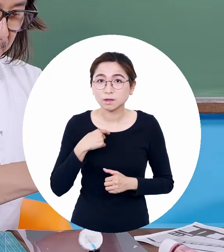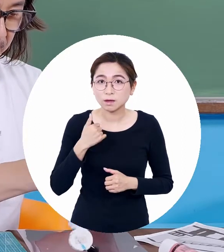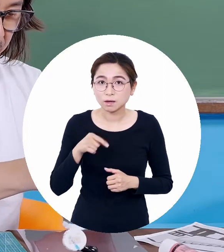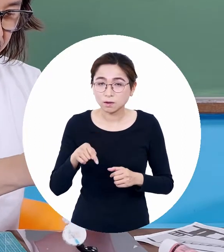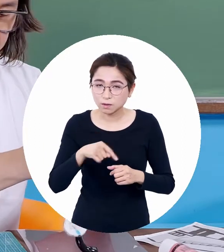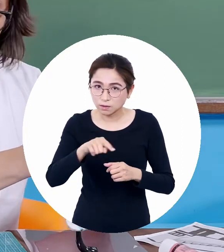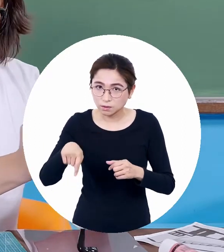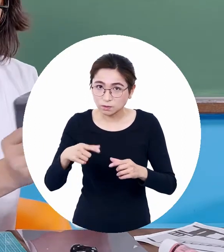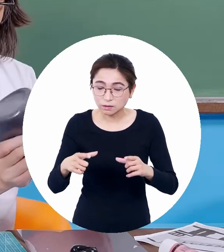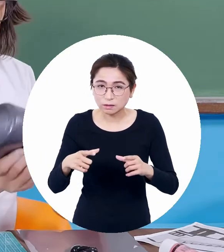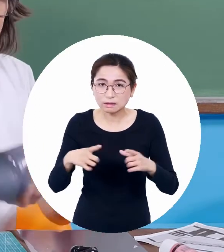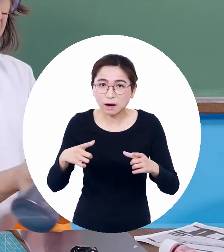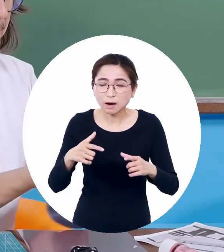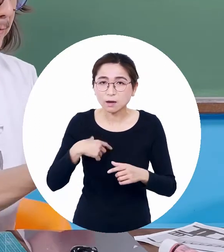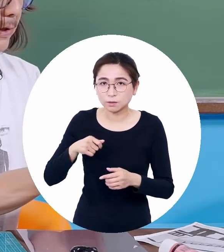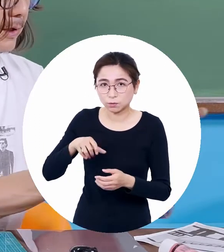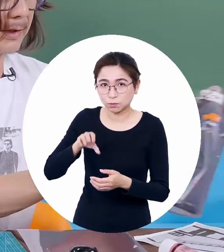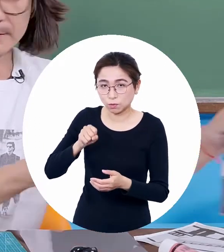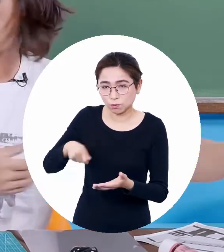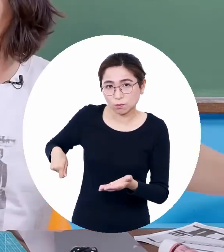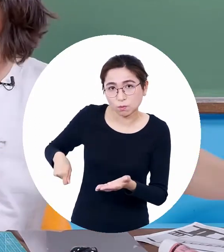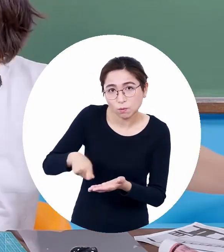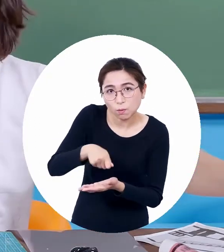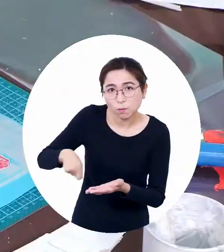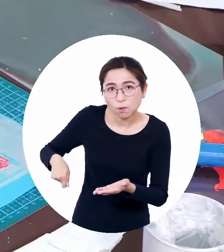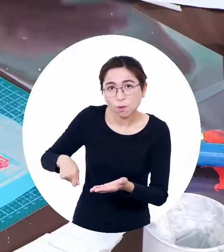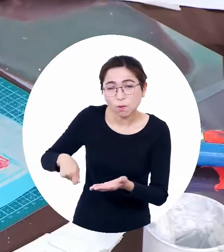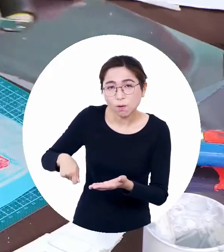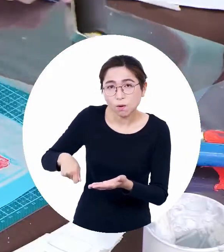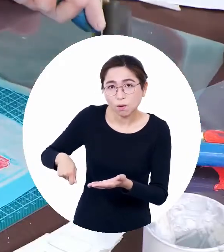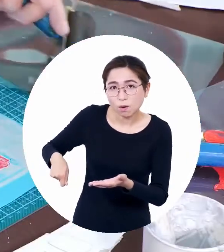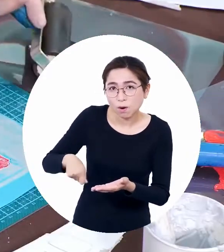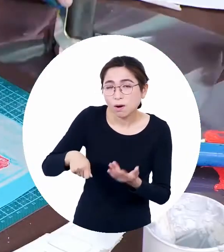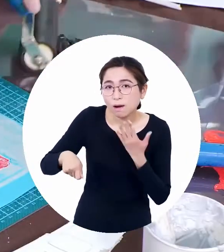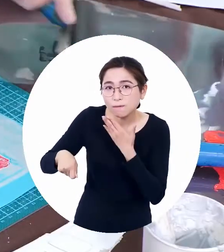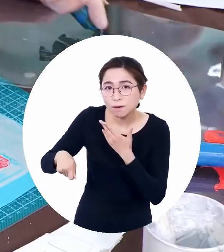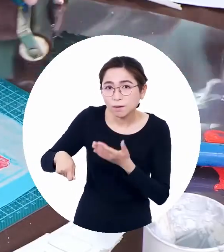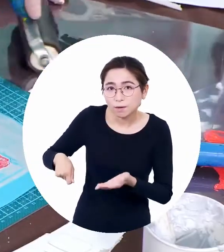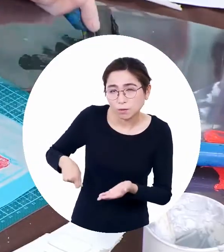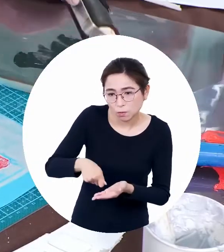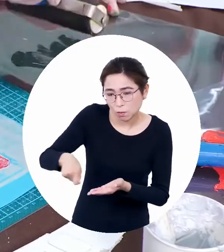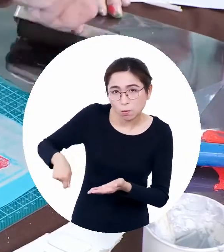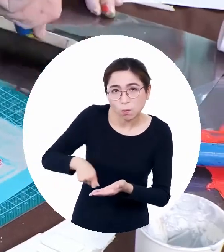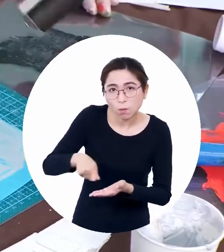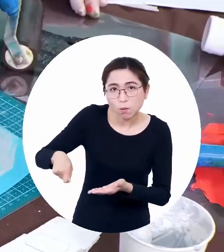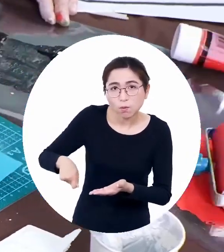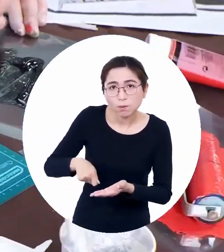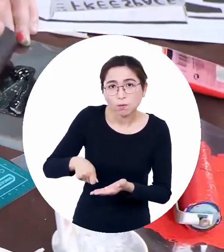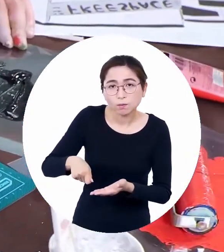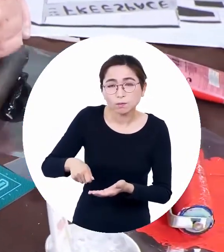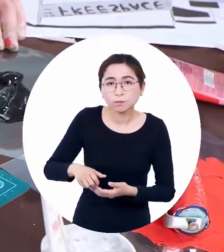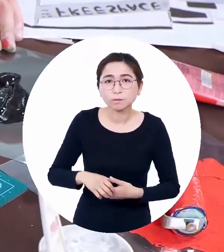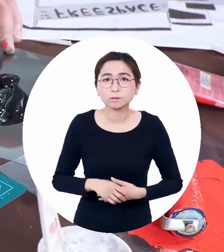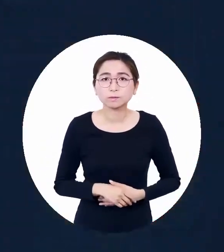咁呢、這個因為個黑色位置大少少啊，我哋一定要墨碌啦。咁我又系要碌開墨嚟，